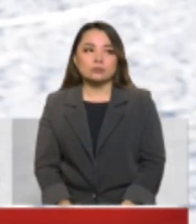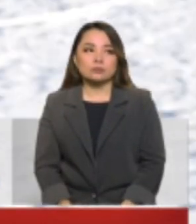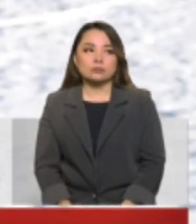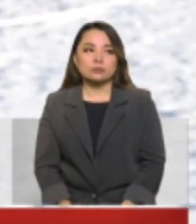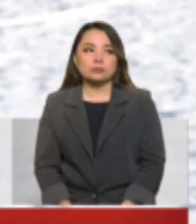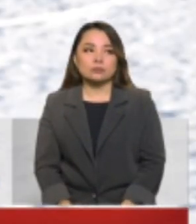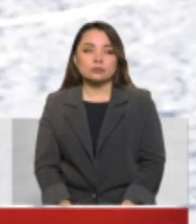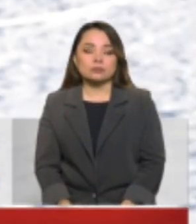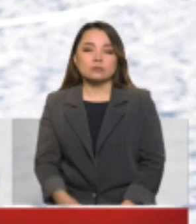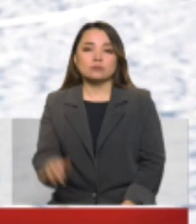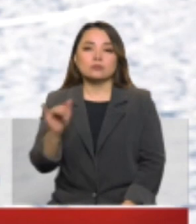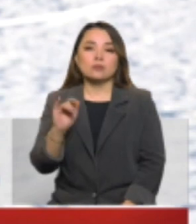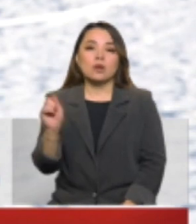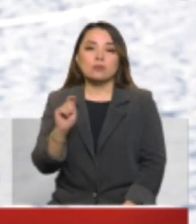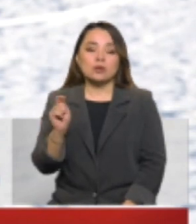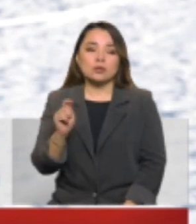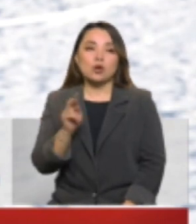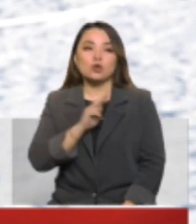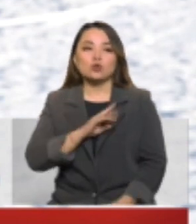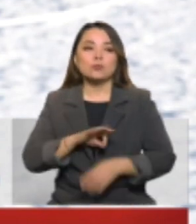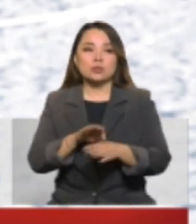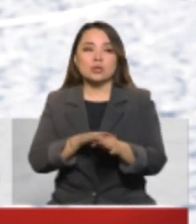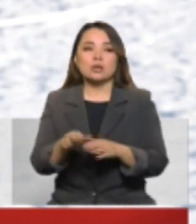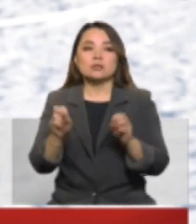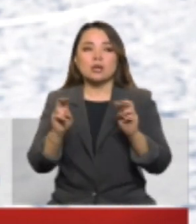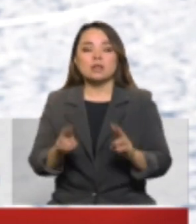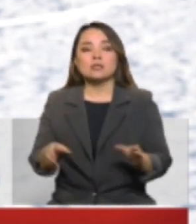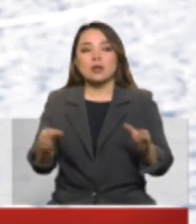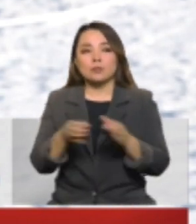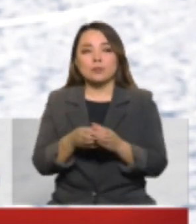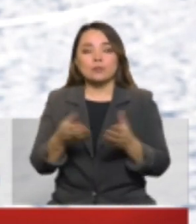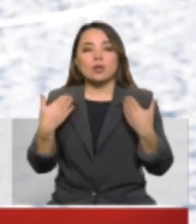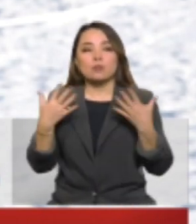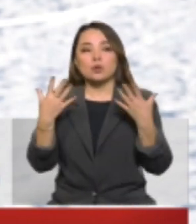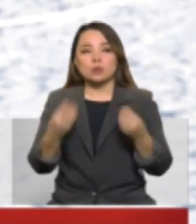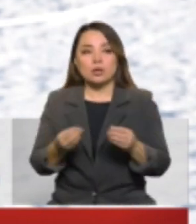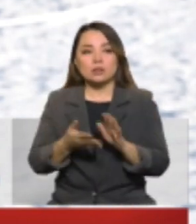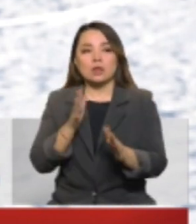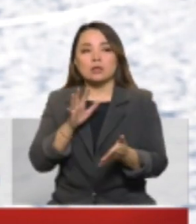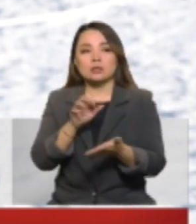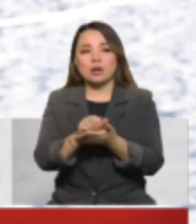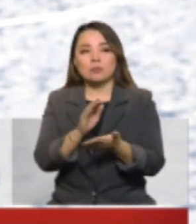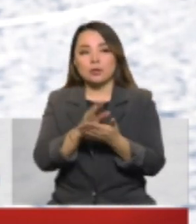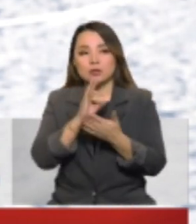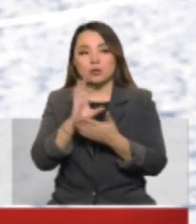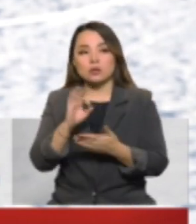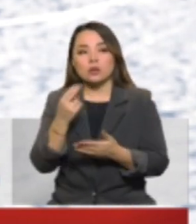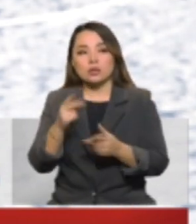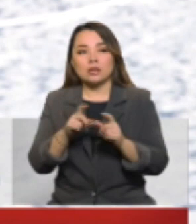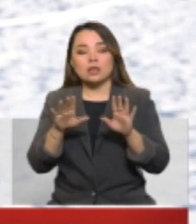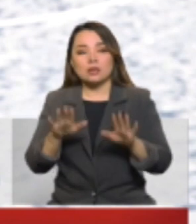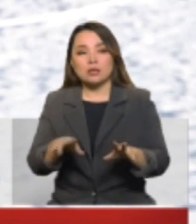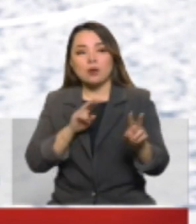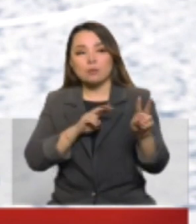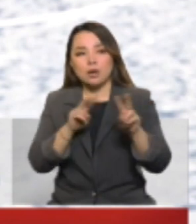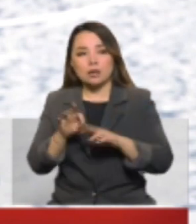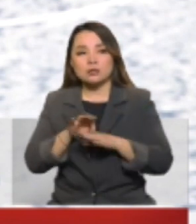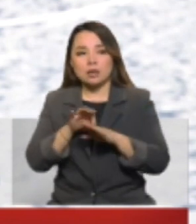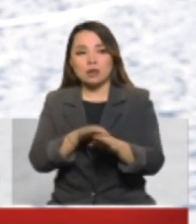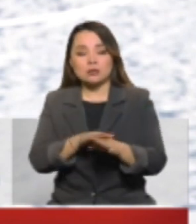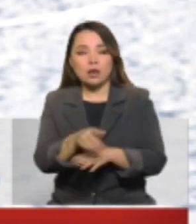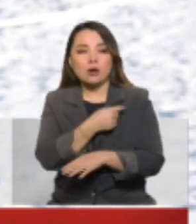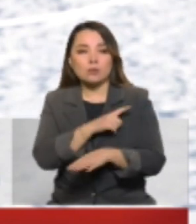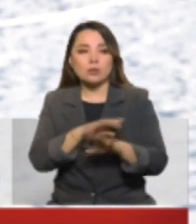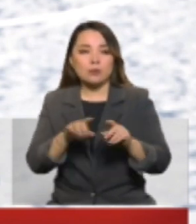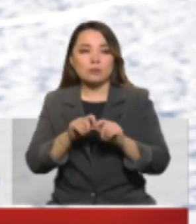Выходные у нас и суббота, воскресенье работал штаб. Арнайы штаб құрылды. Мамандар демалыс күндері кезекшілік атқарды. Әлеуметтік нысандар бақылауға алынды.